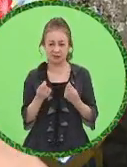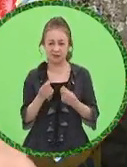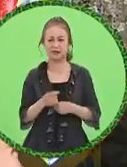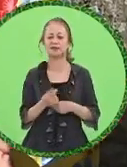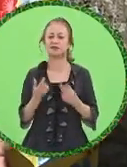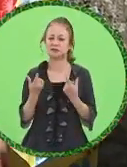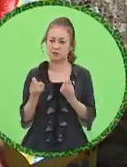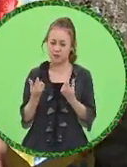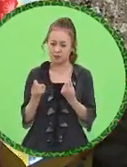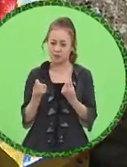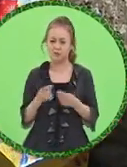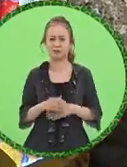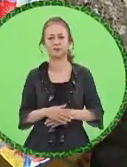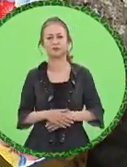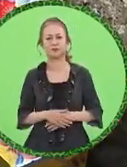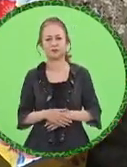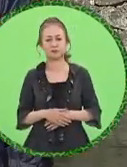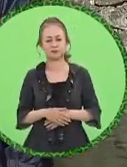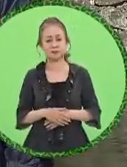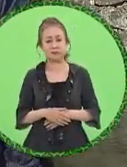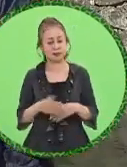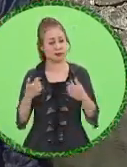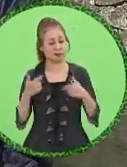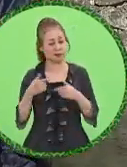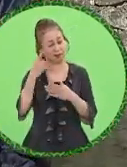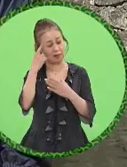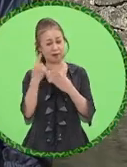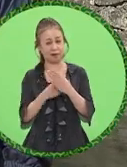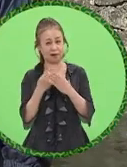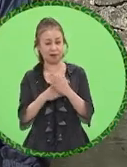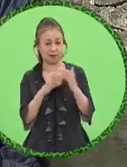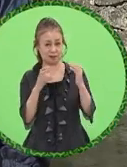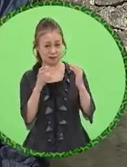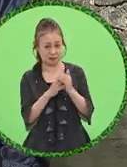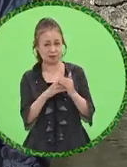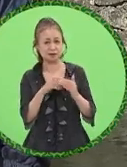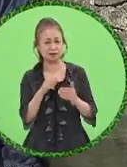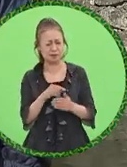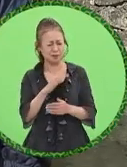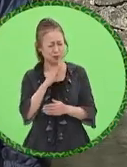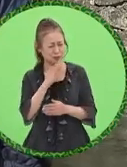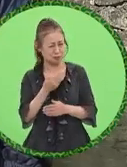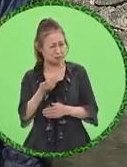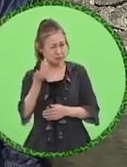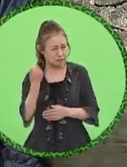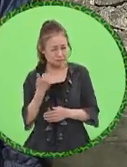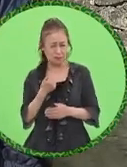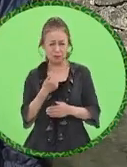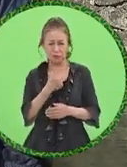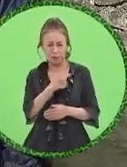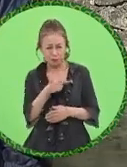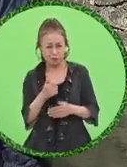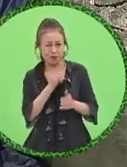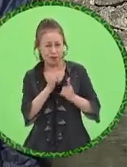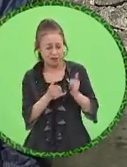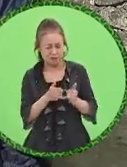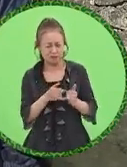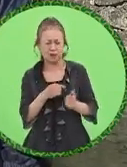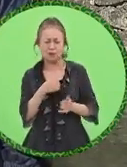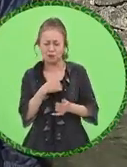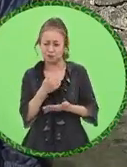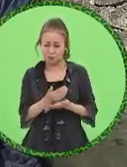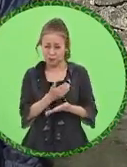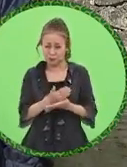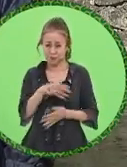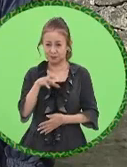感じですね。 そうですね、ならではですね。 普段何気なく見てる石垣ですけど、過去の出来事や歴史がぎゅっと詰